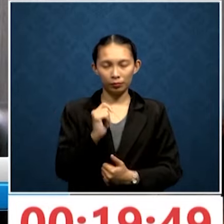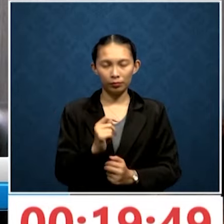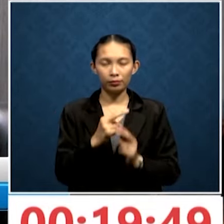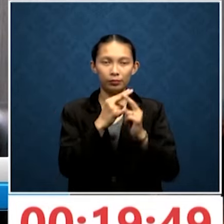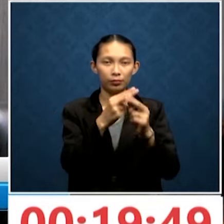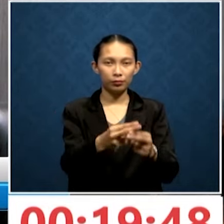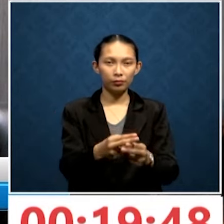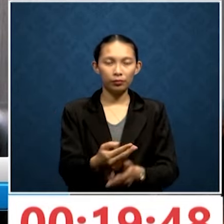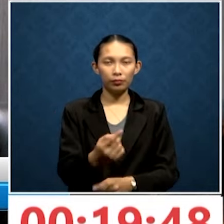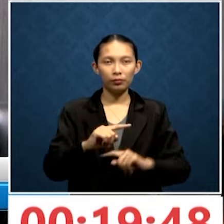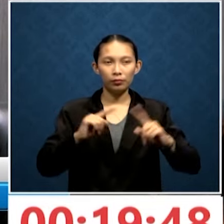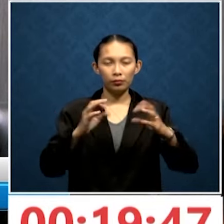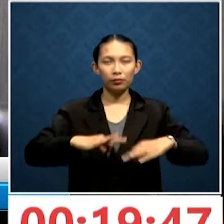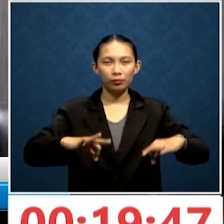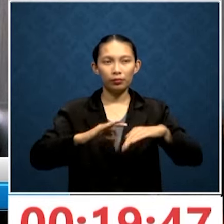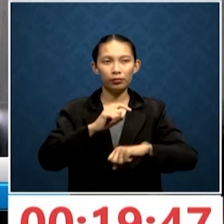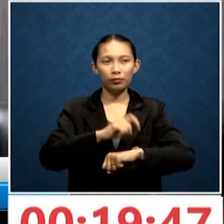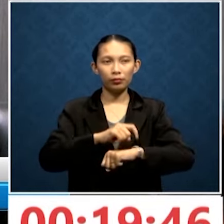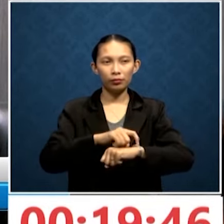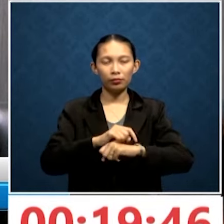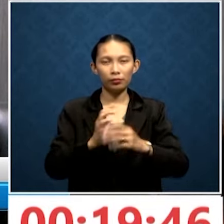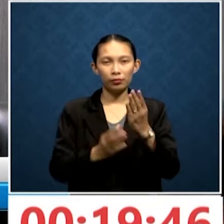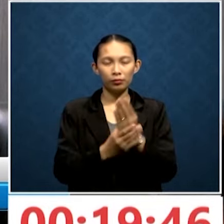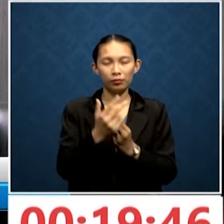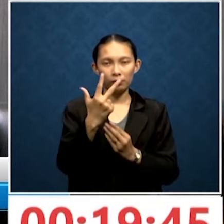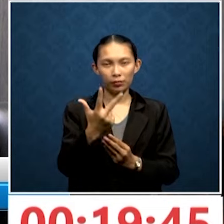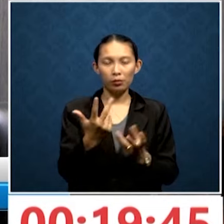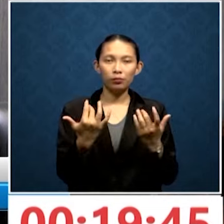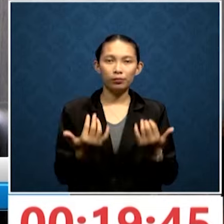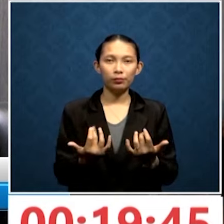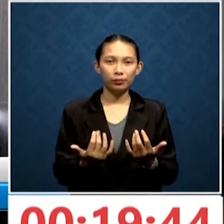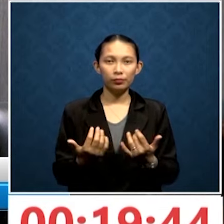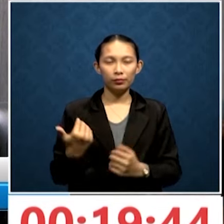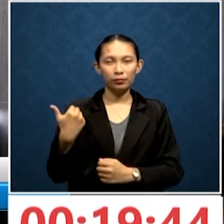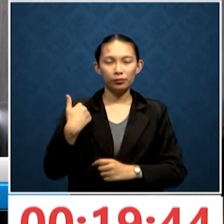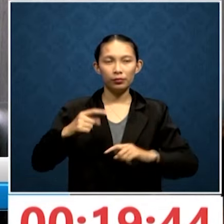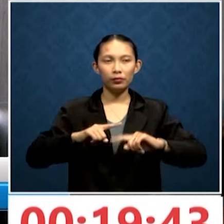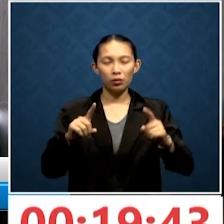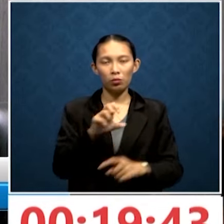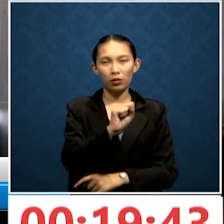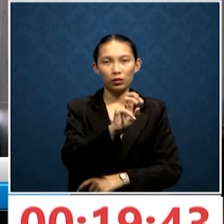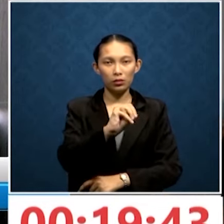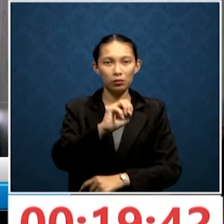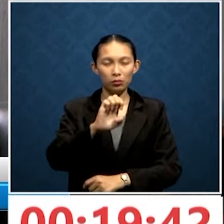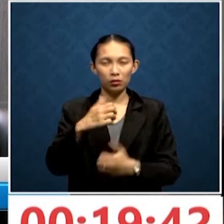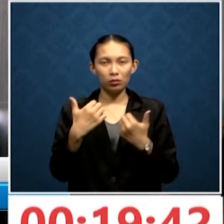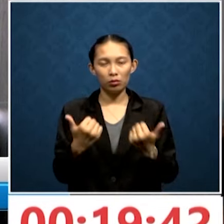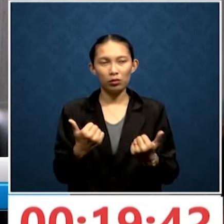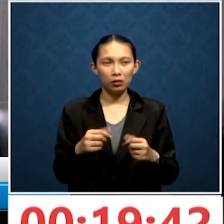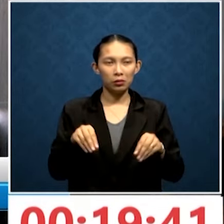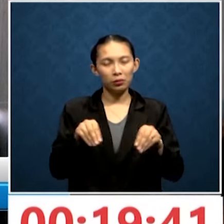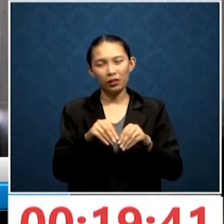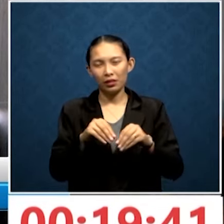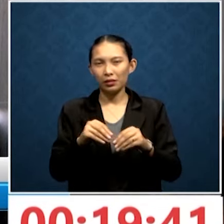เองแม้ว่าจะใช้เวลาถึง3สัปดาห์ในการรอคอยแต่ SME ไทยที่ใกล้ ICU